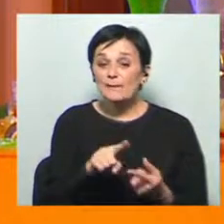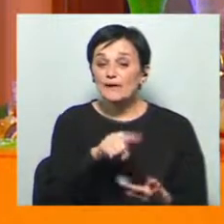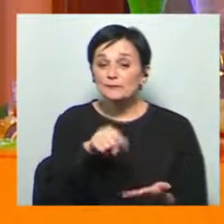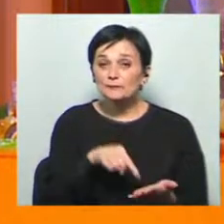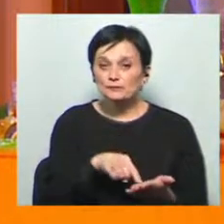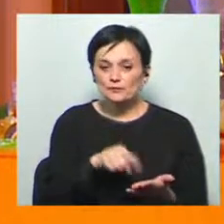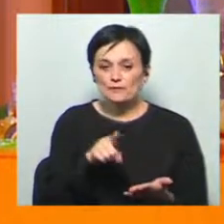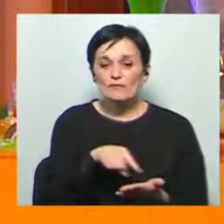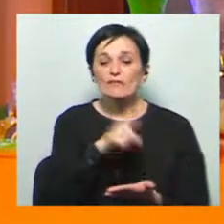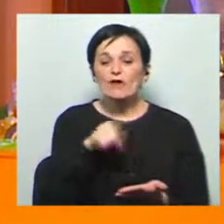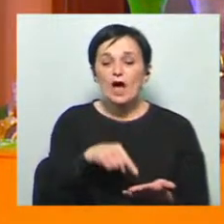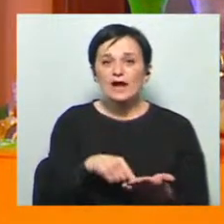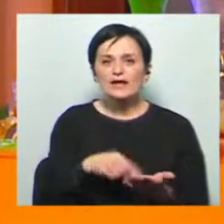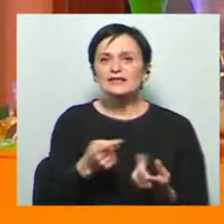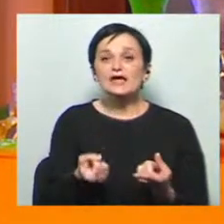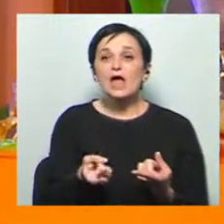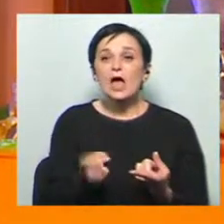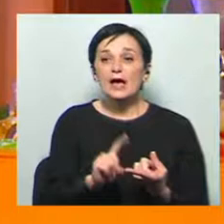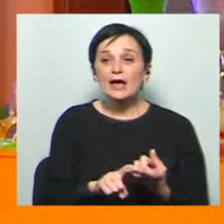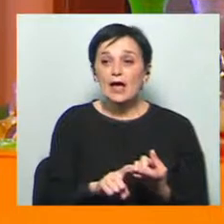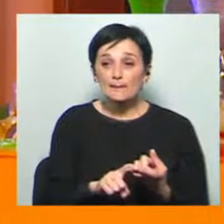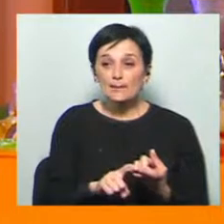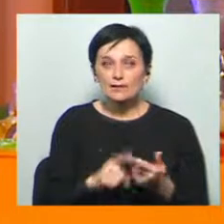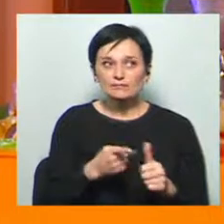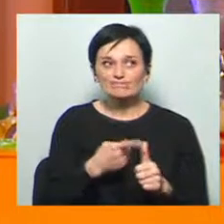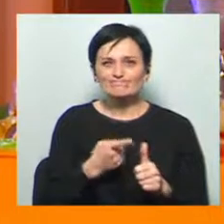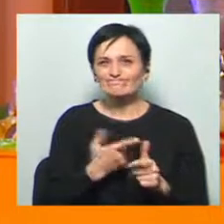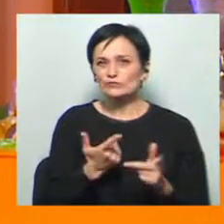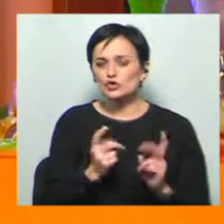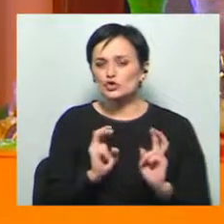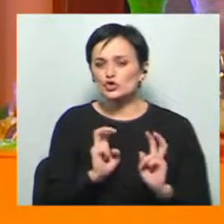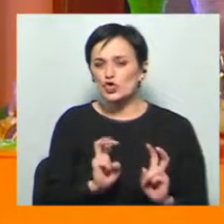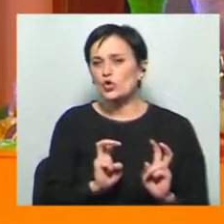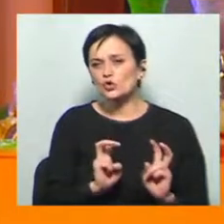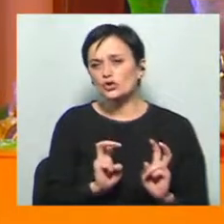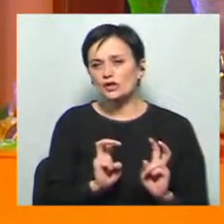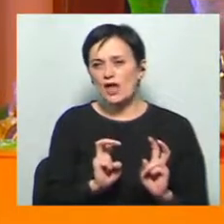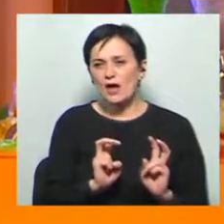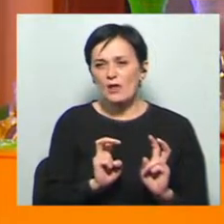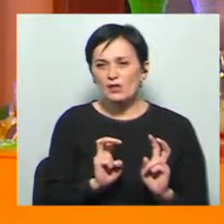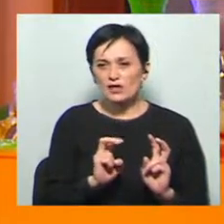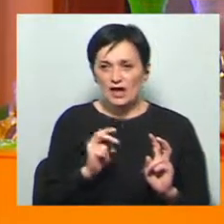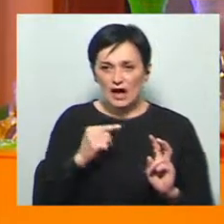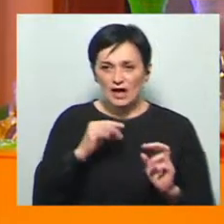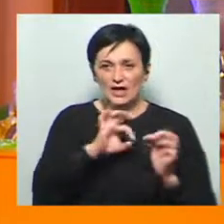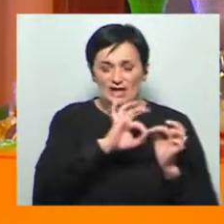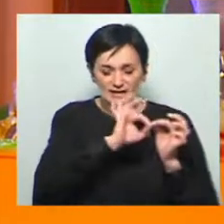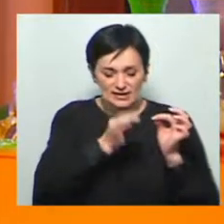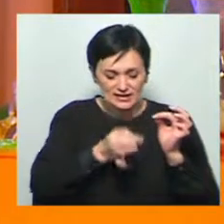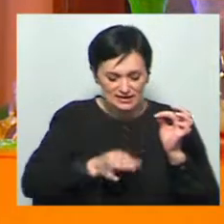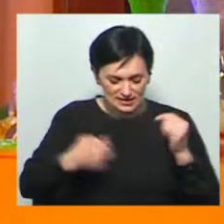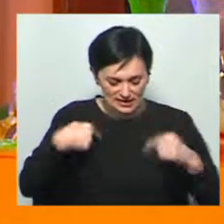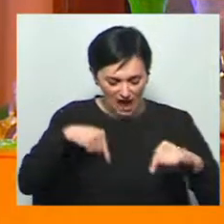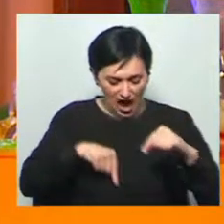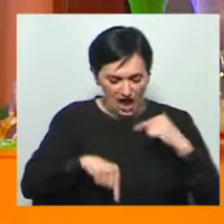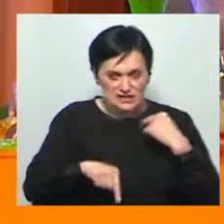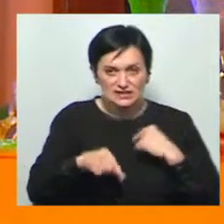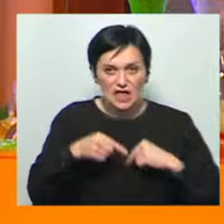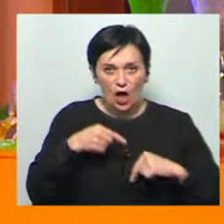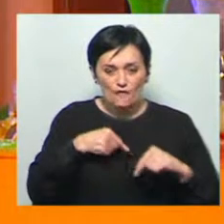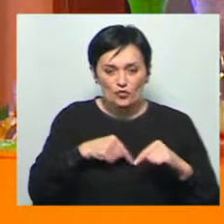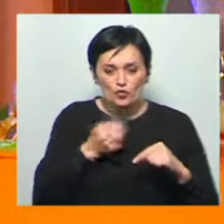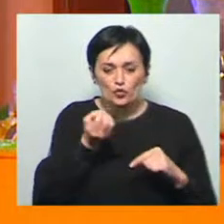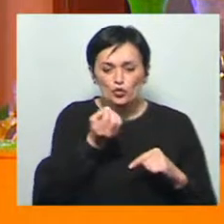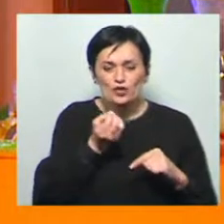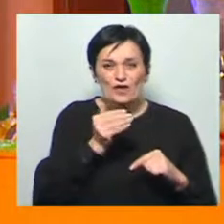საკითხი? საკითხი ეხება ეგრეთ წოდებულ ნაწლავურ მიკრობიომსა და მიკრობიოტას, ანუ